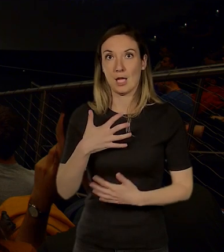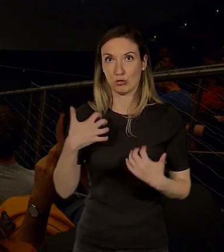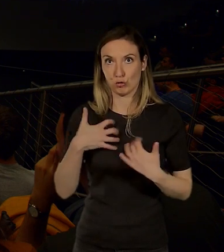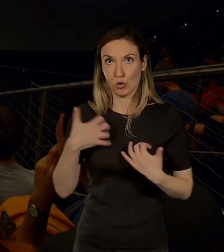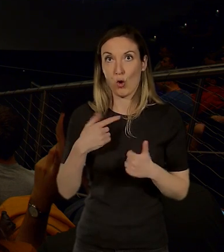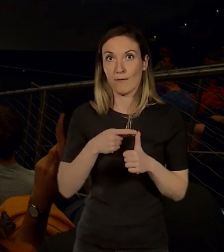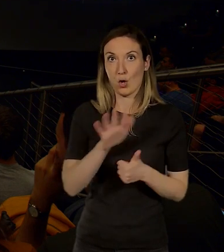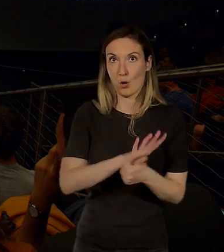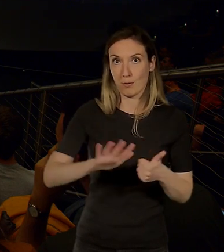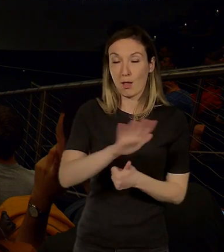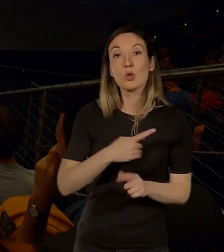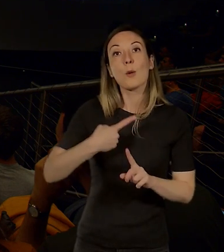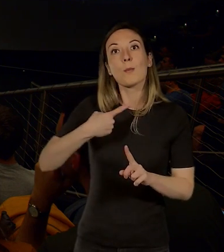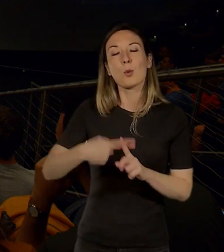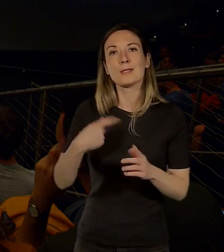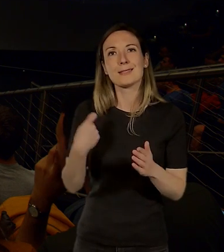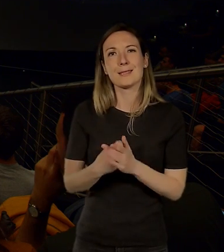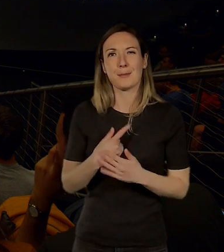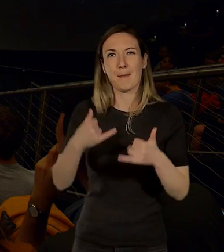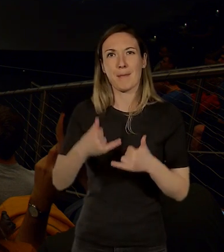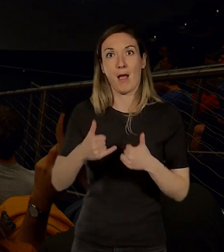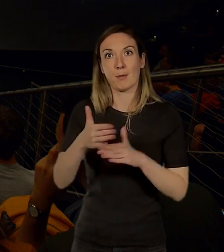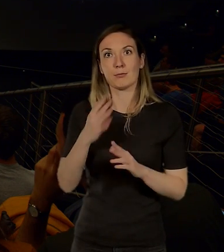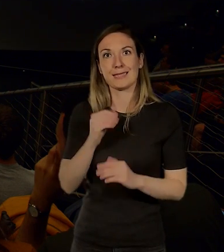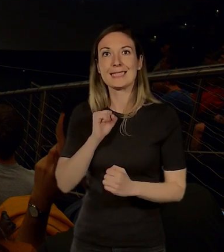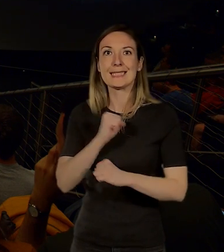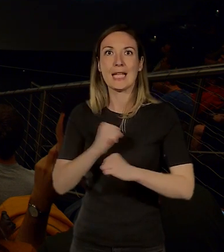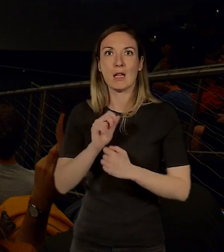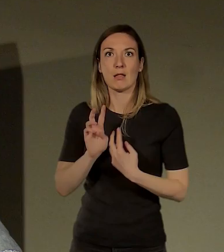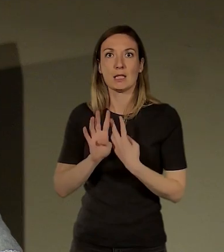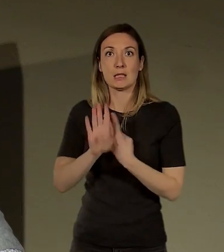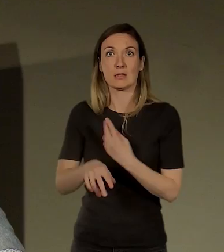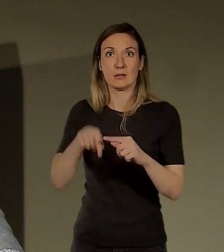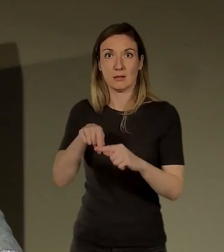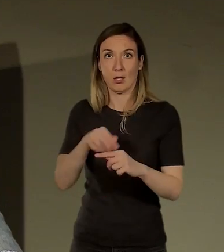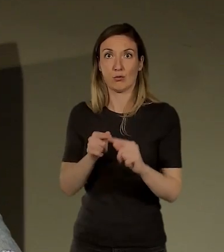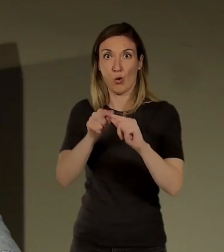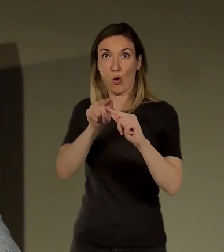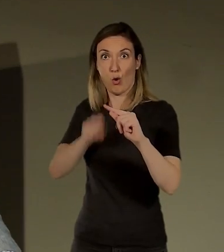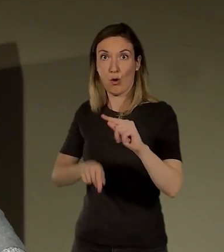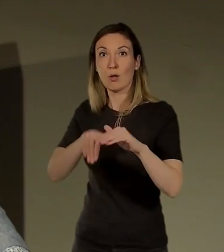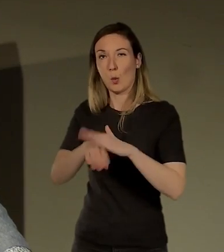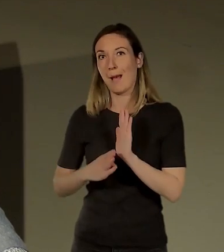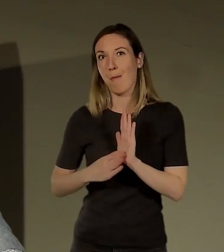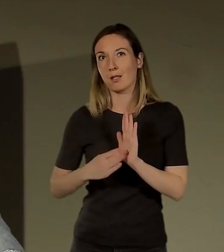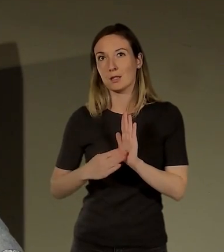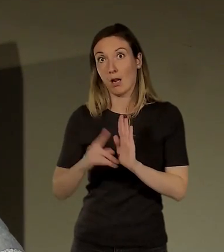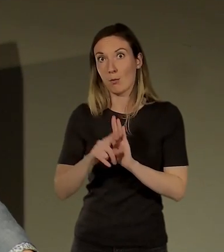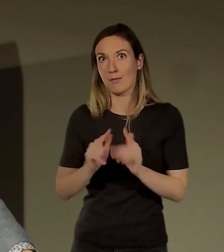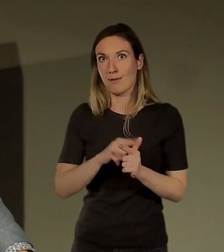Budeme probírat téma, které, nebo ulici a oblasti, které jsou pro mnohé